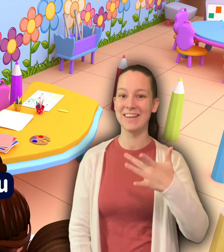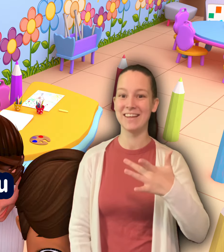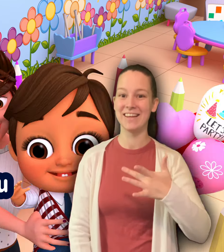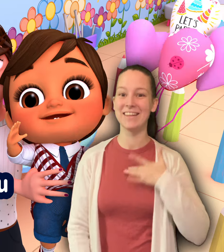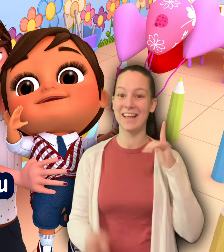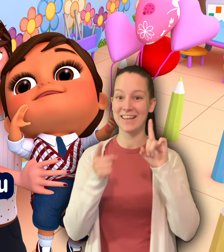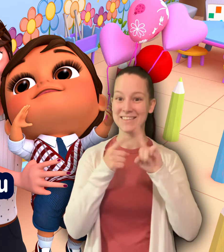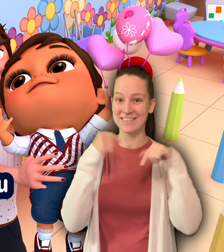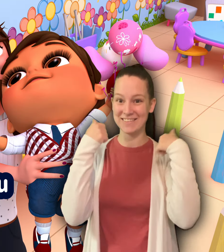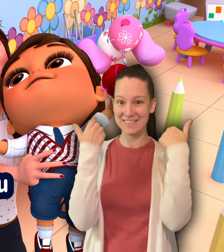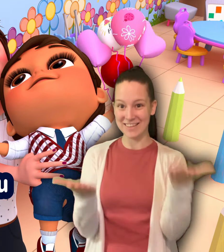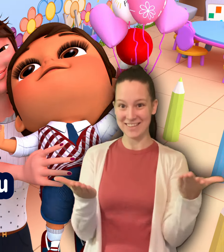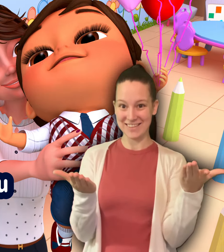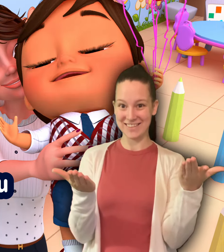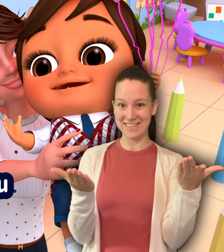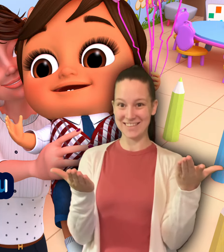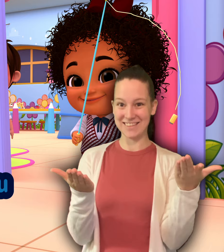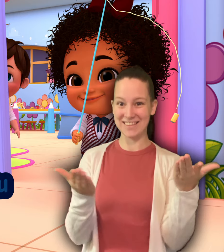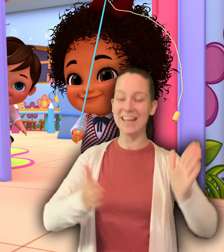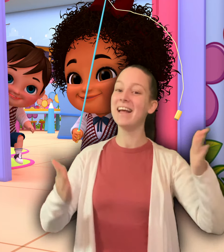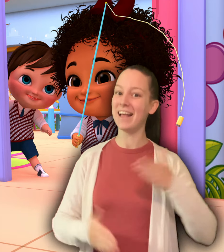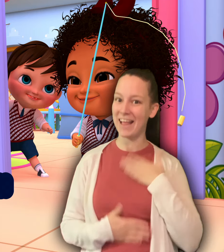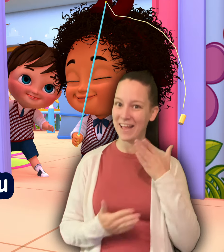誕生日おめでとう